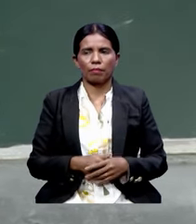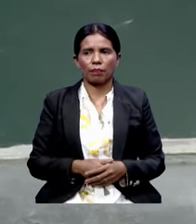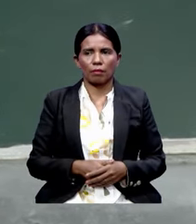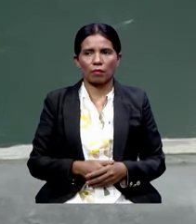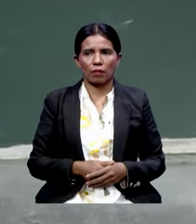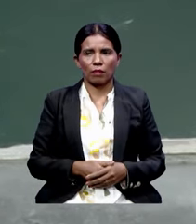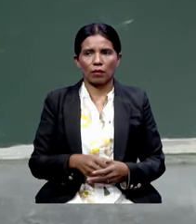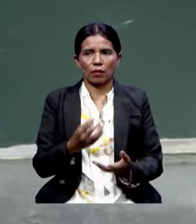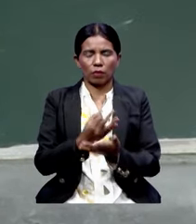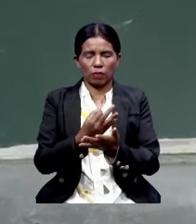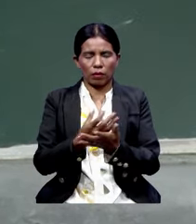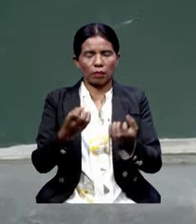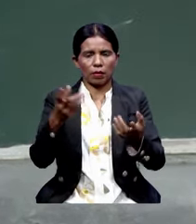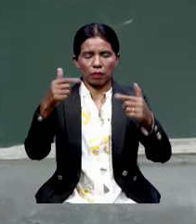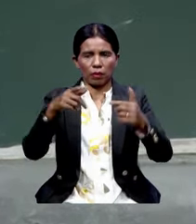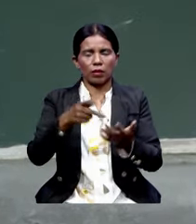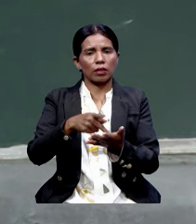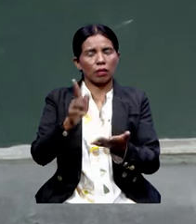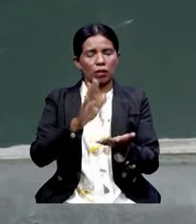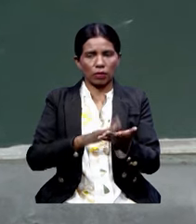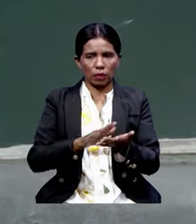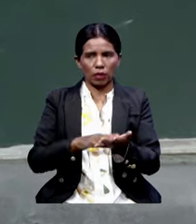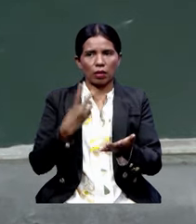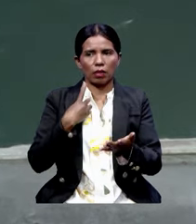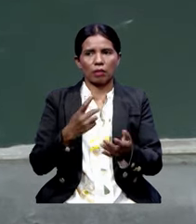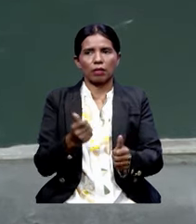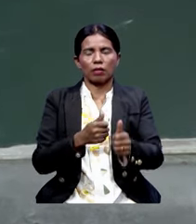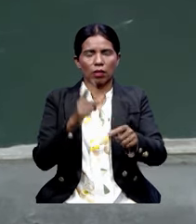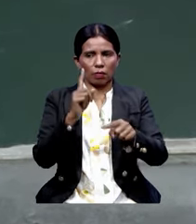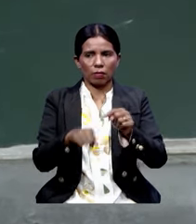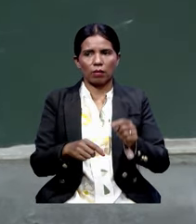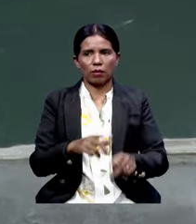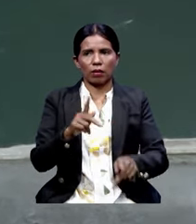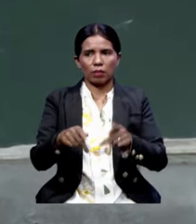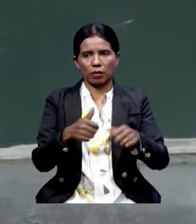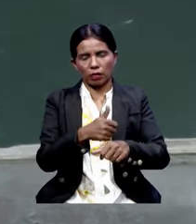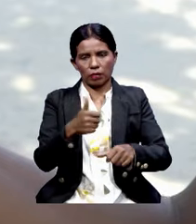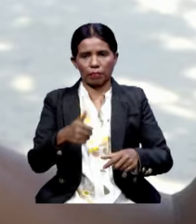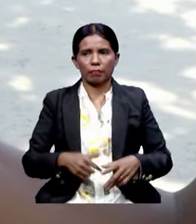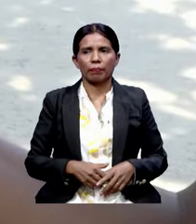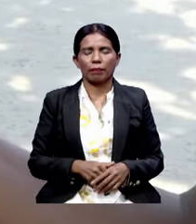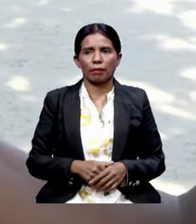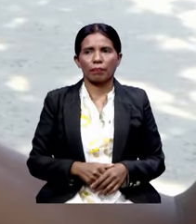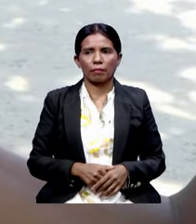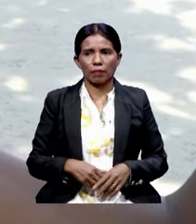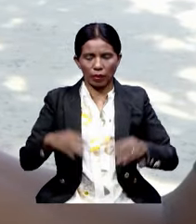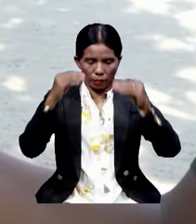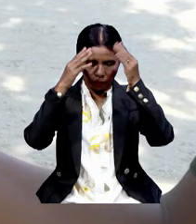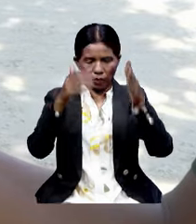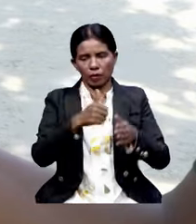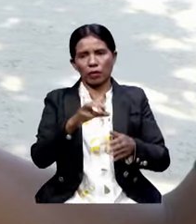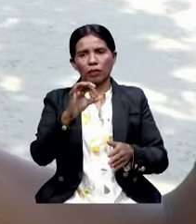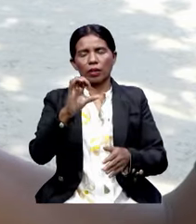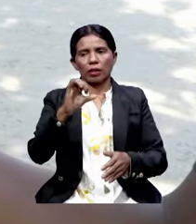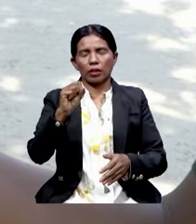Lakon sabara ko di mai skola, lakon tempo bara. Ame turun turun mas labela, emo tutulitan. E sorin selo ke Feliciano